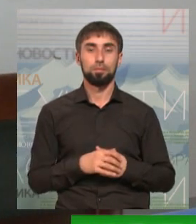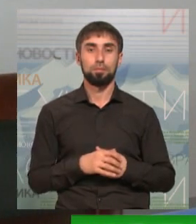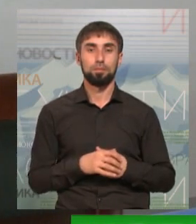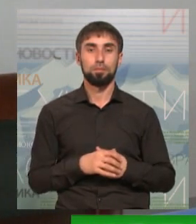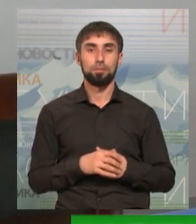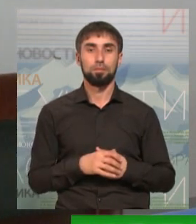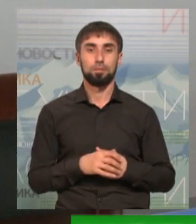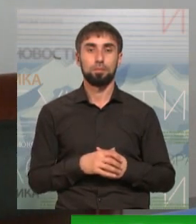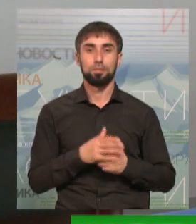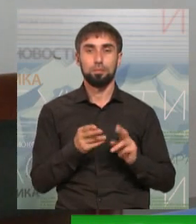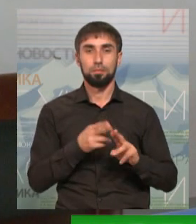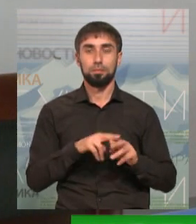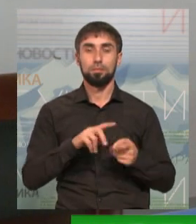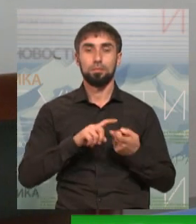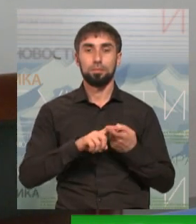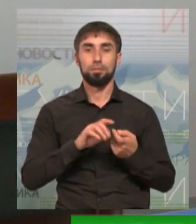Это связано с